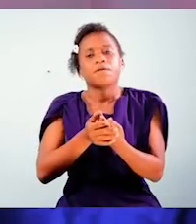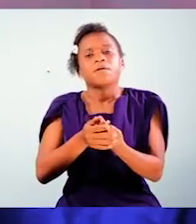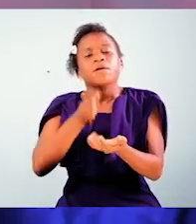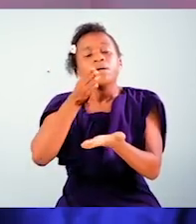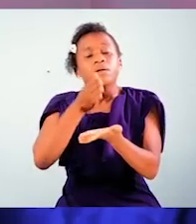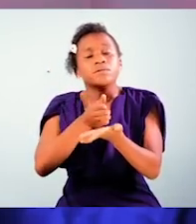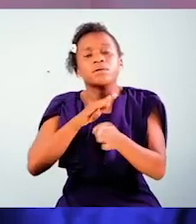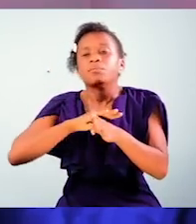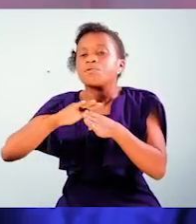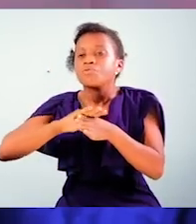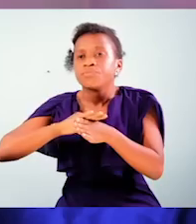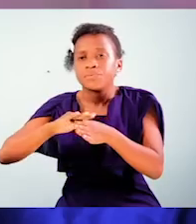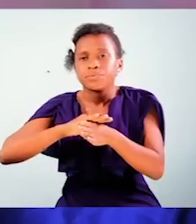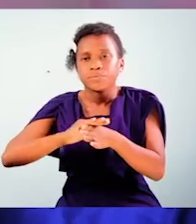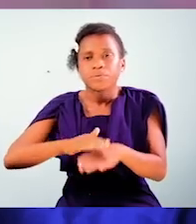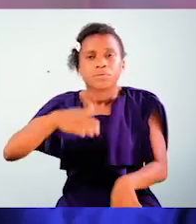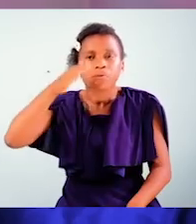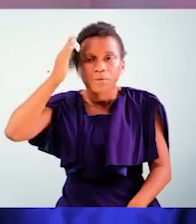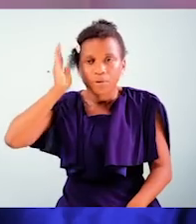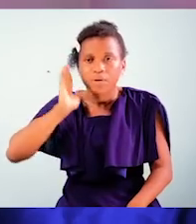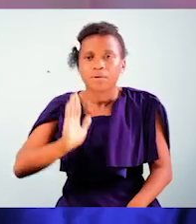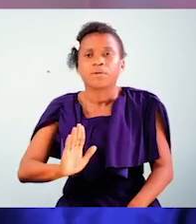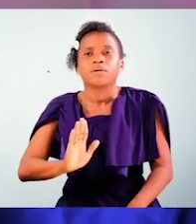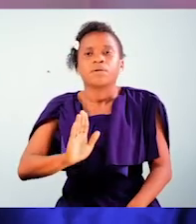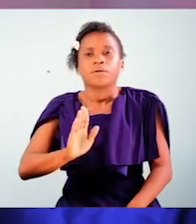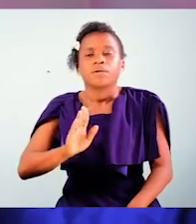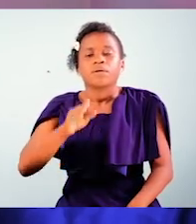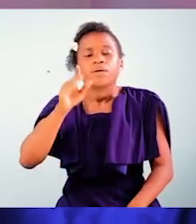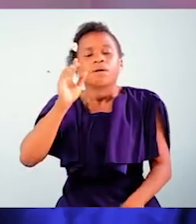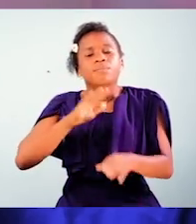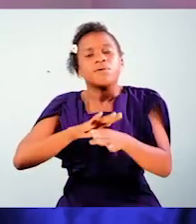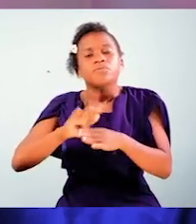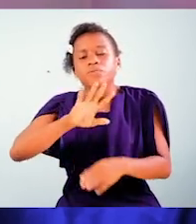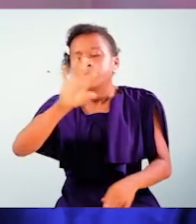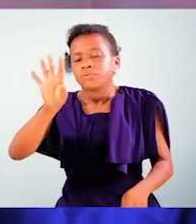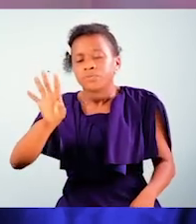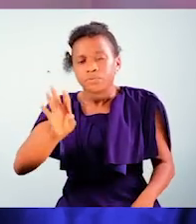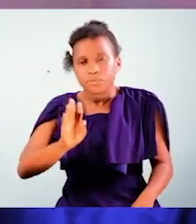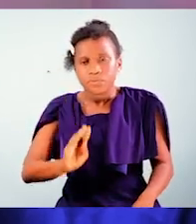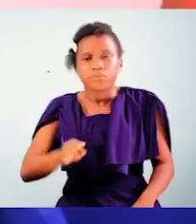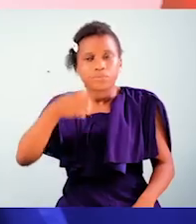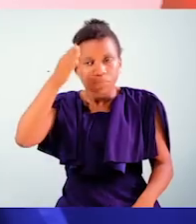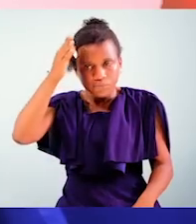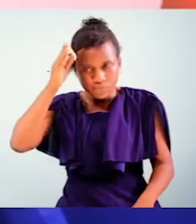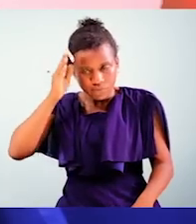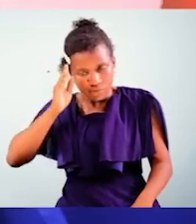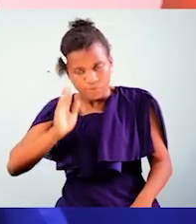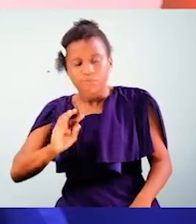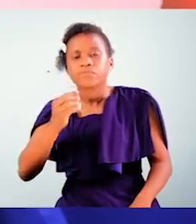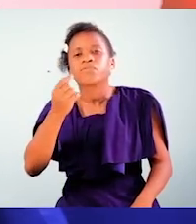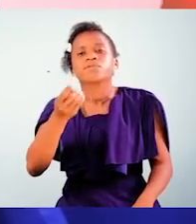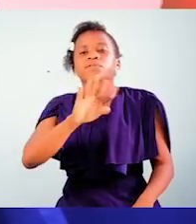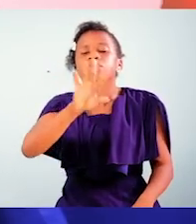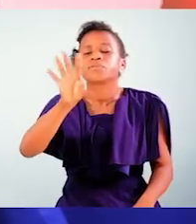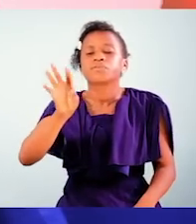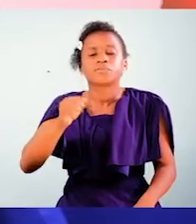Katika matumizi ya serikali, matumizi yote ya serikali, fedha zote za serikali, na